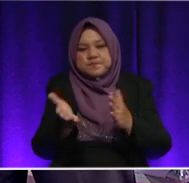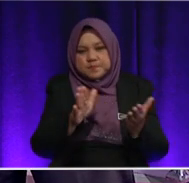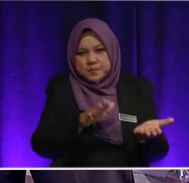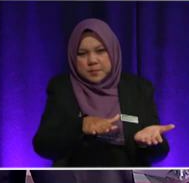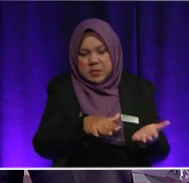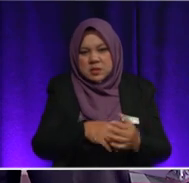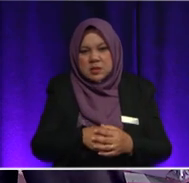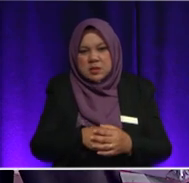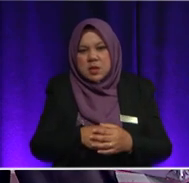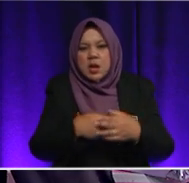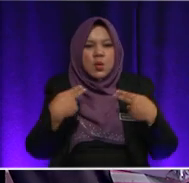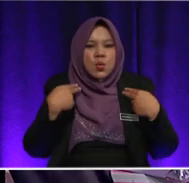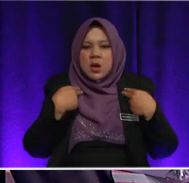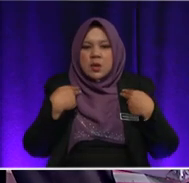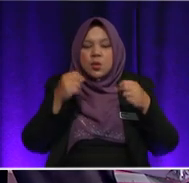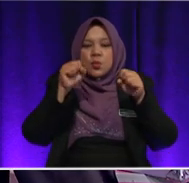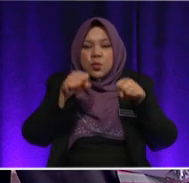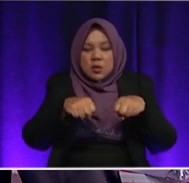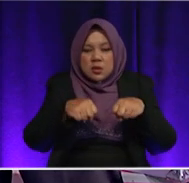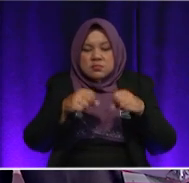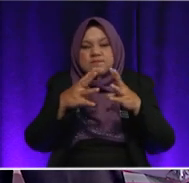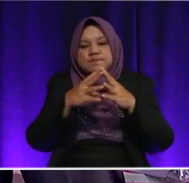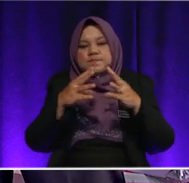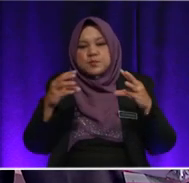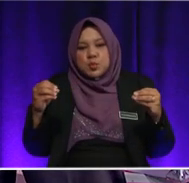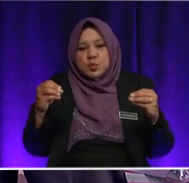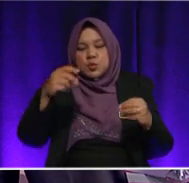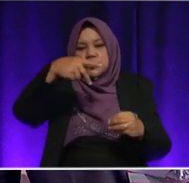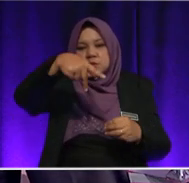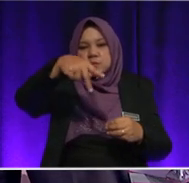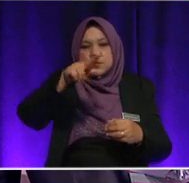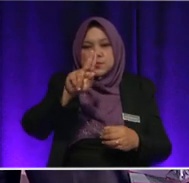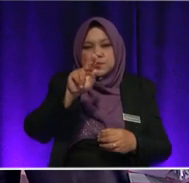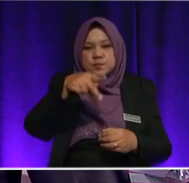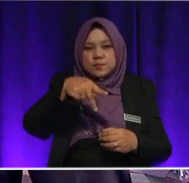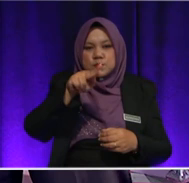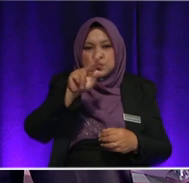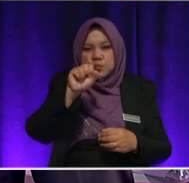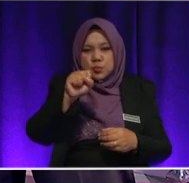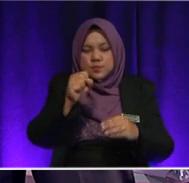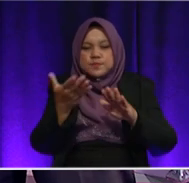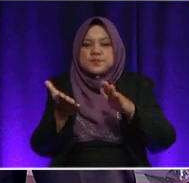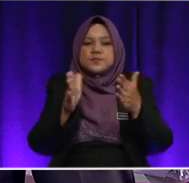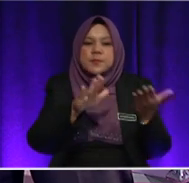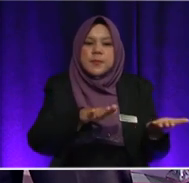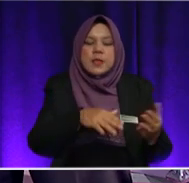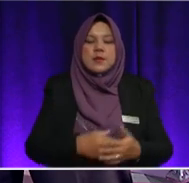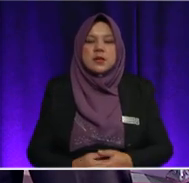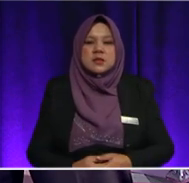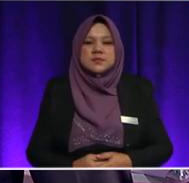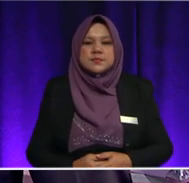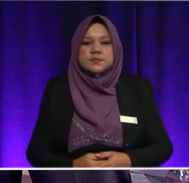boleh diancam keputusan itu kepentingan pengurusan sungguh dengan baik oke dengan harapan